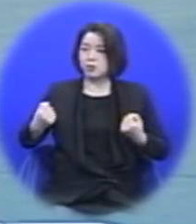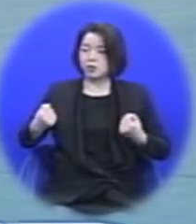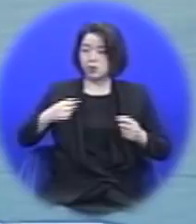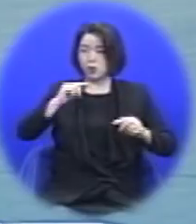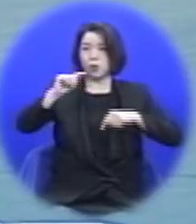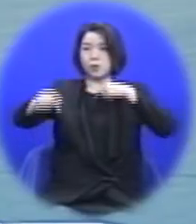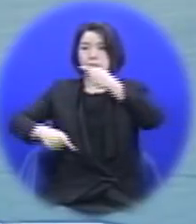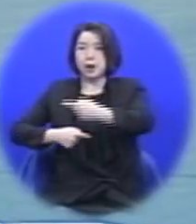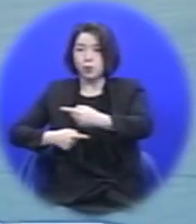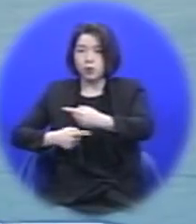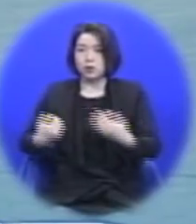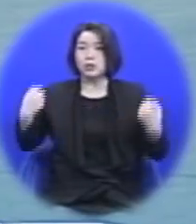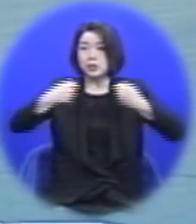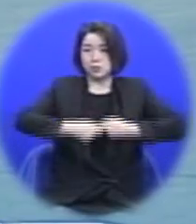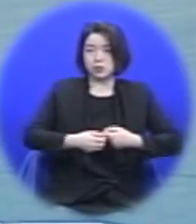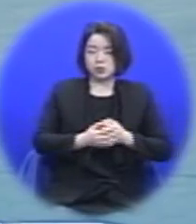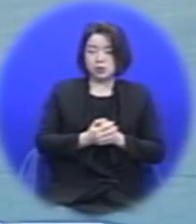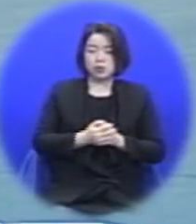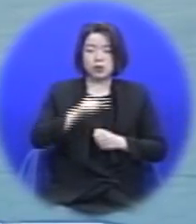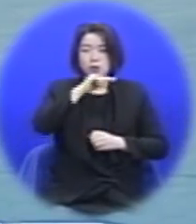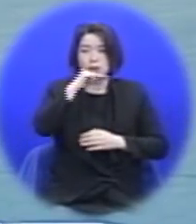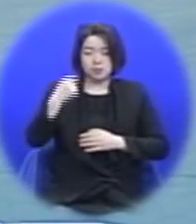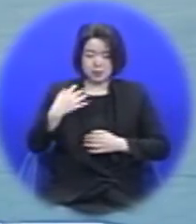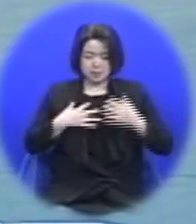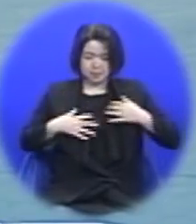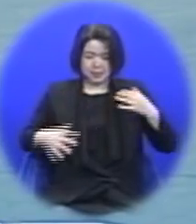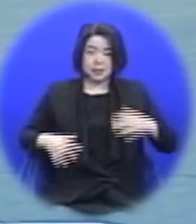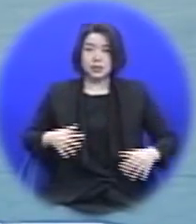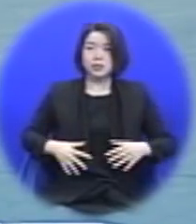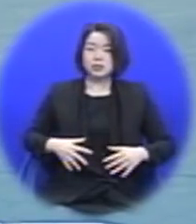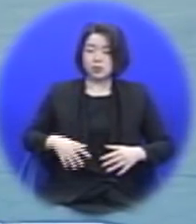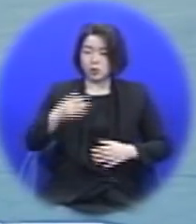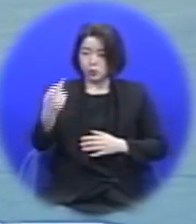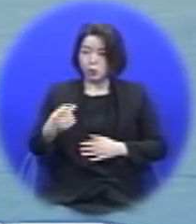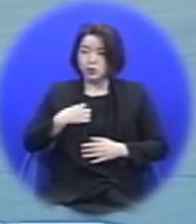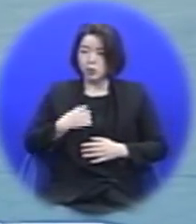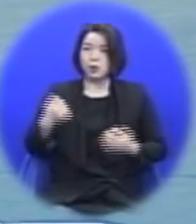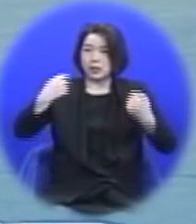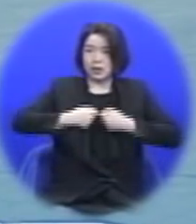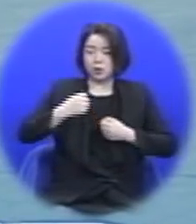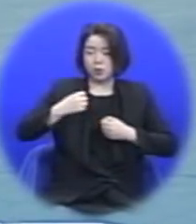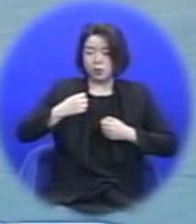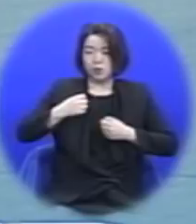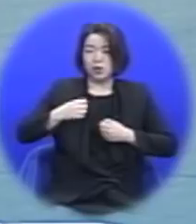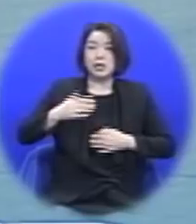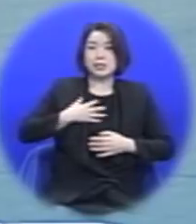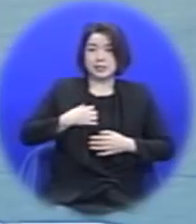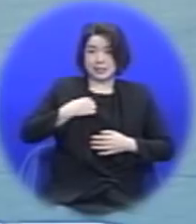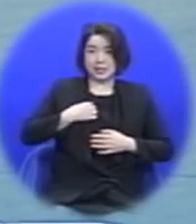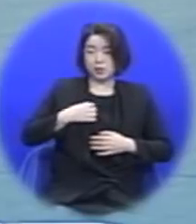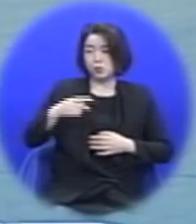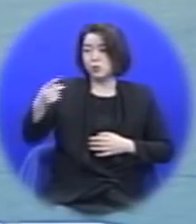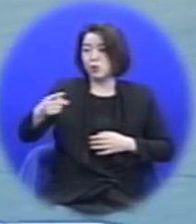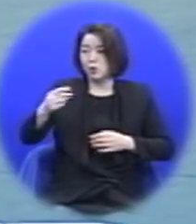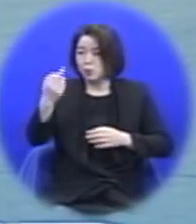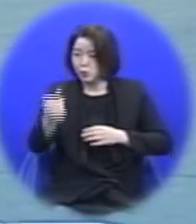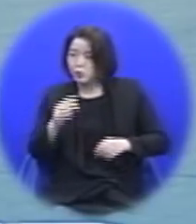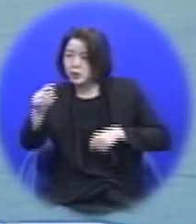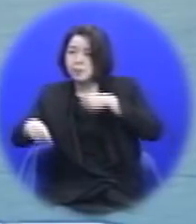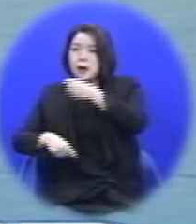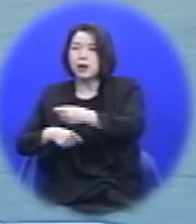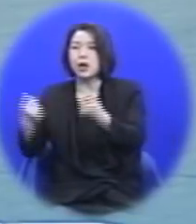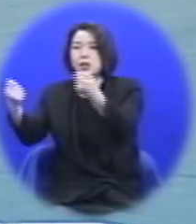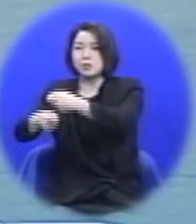옷을 벗었습니다. 그리고 피투성이인 동생의 옷을 자기가 입고 자기 옷은 동생에게 입히고 그리고 그 피 묻은